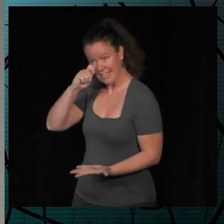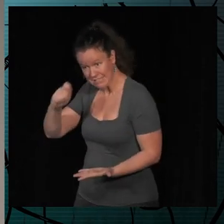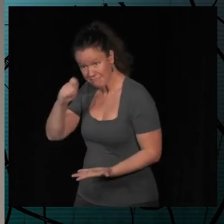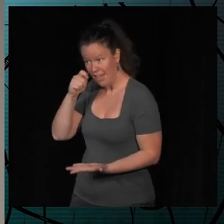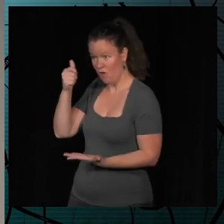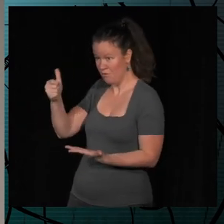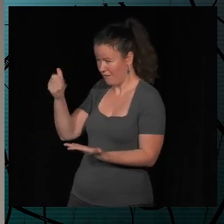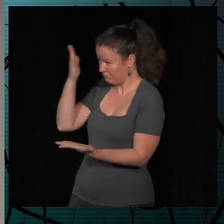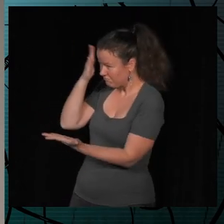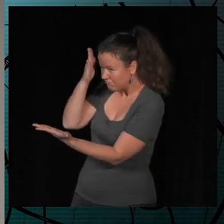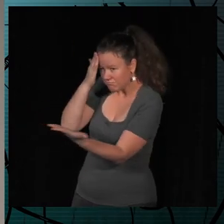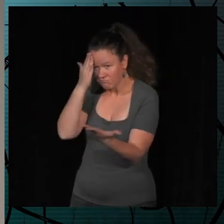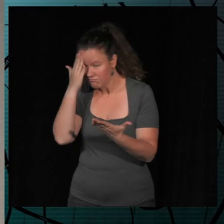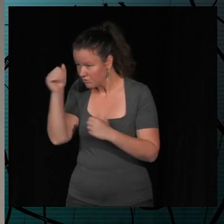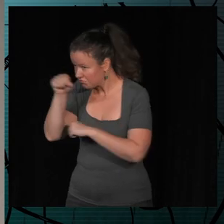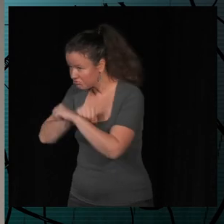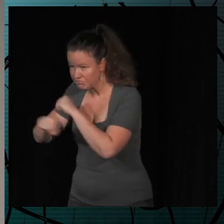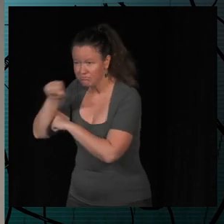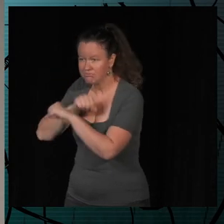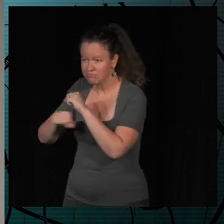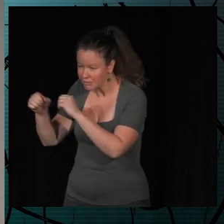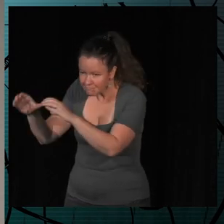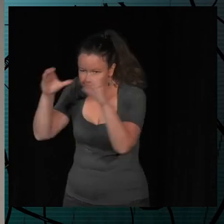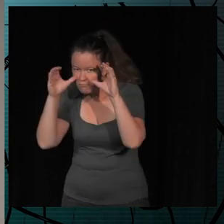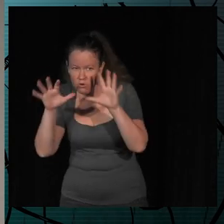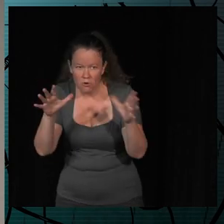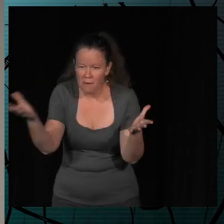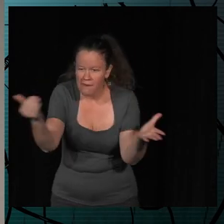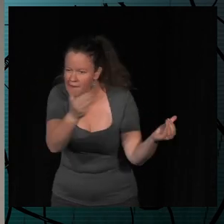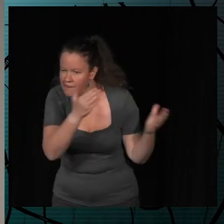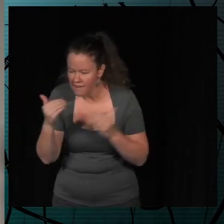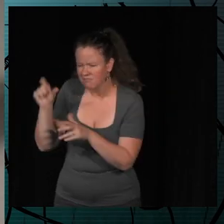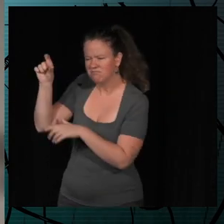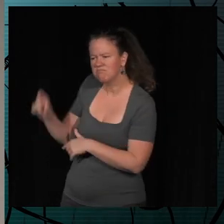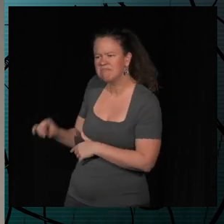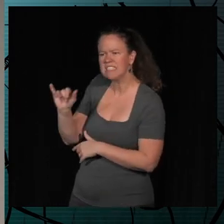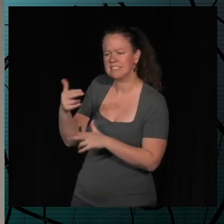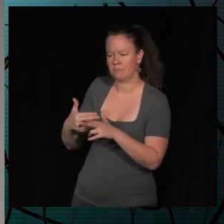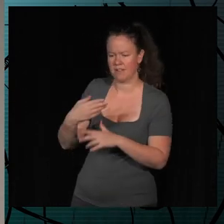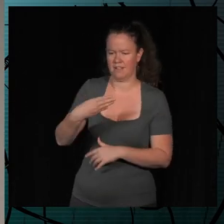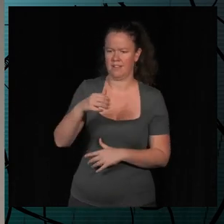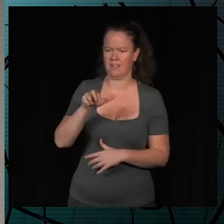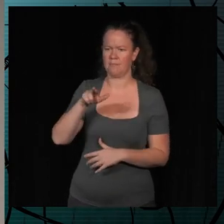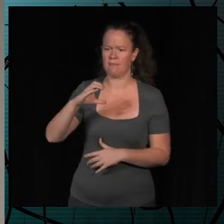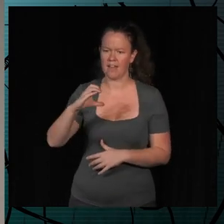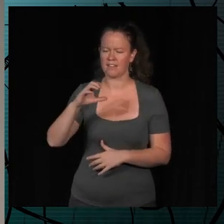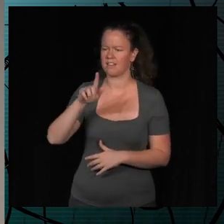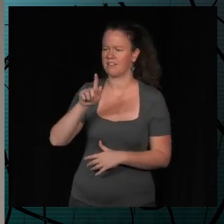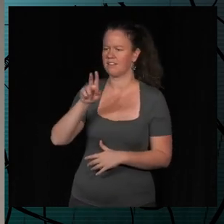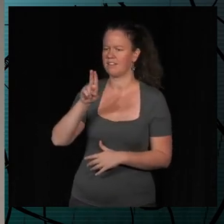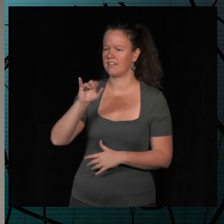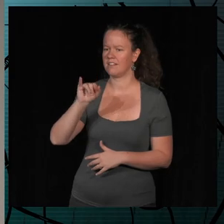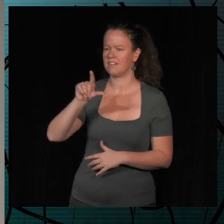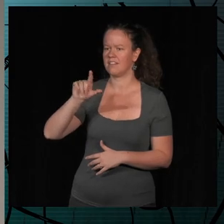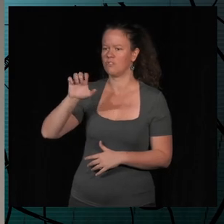je de jeux vidéo qui s'appelle Marc gumau et que vous aurez certainement l'occasion de de de rencontrer qui propose chaque